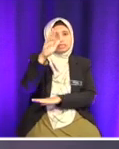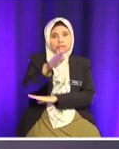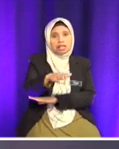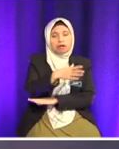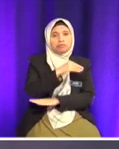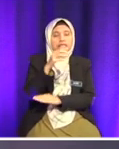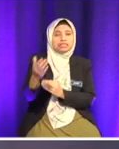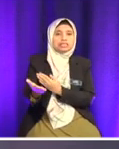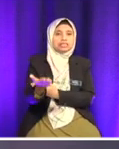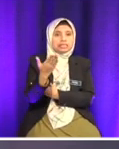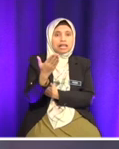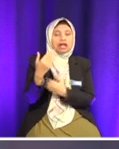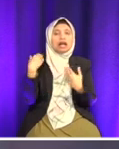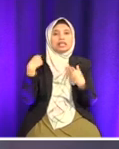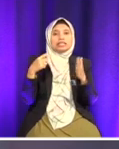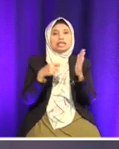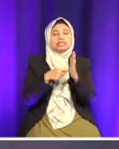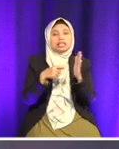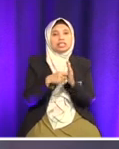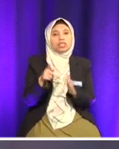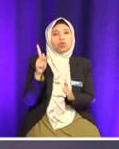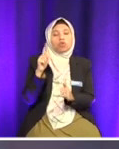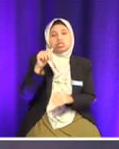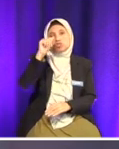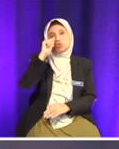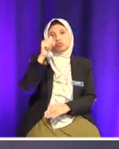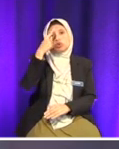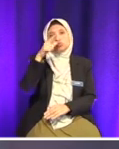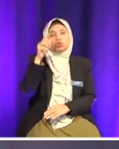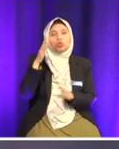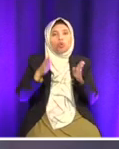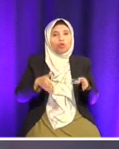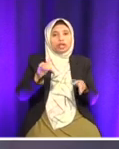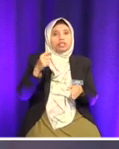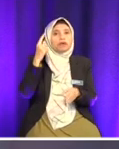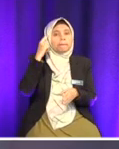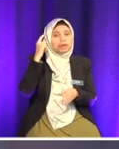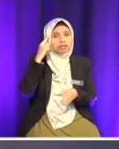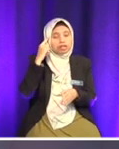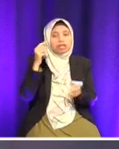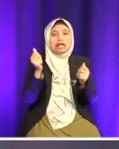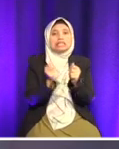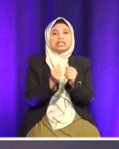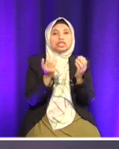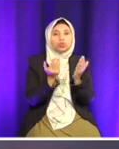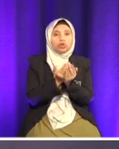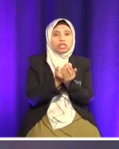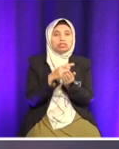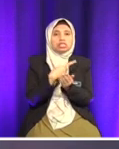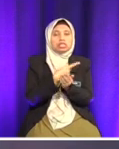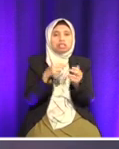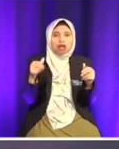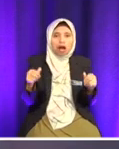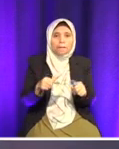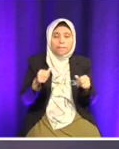tanda-tanda yakni kekuasaan Allah bagi orang yang berakal jadi dengan doa ini kita amalkan doa ini